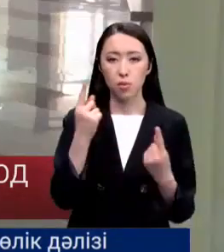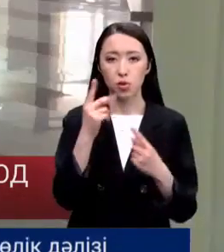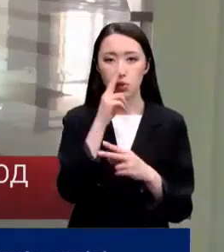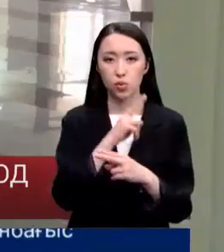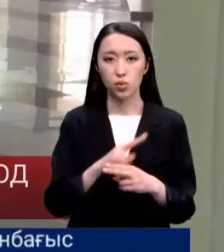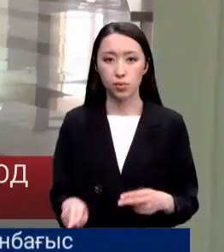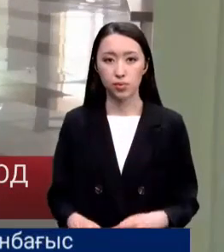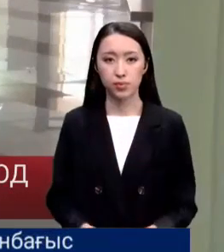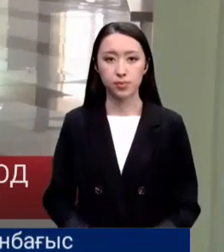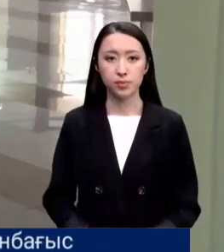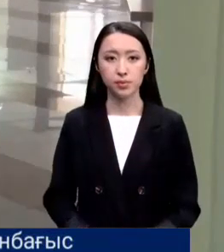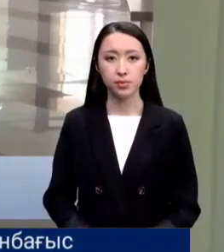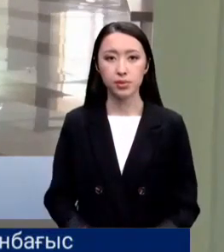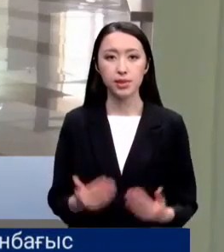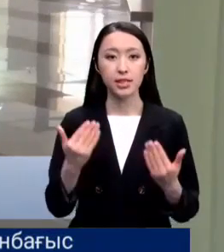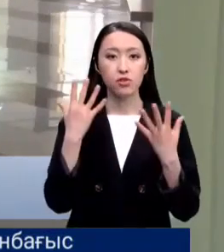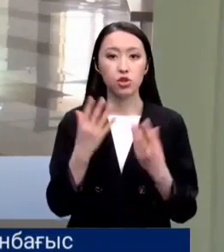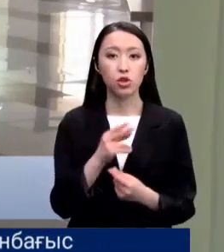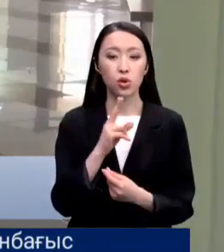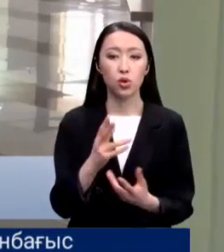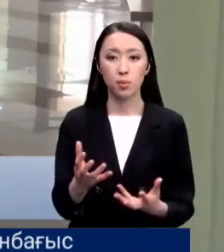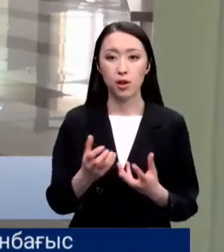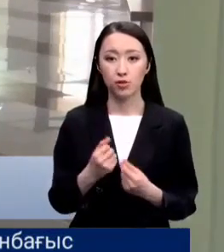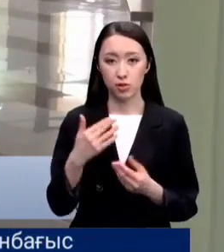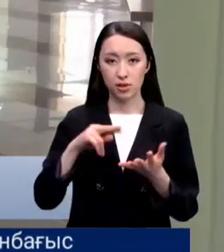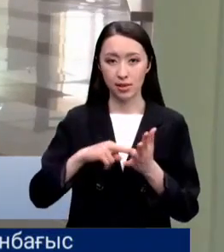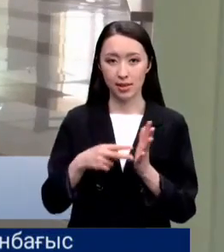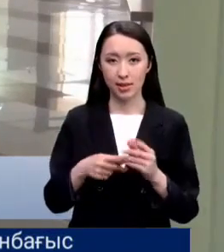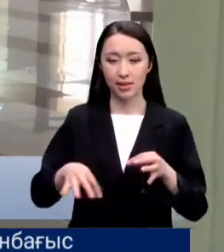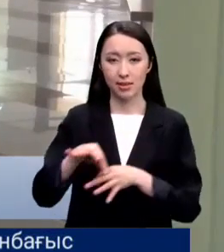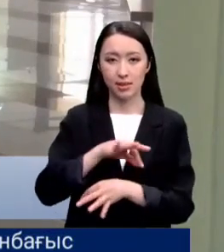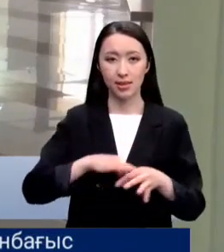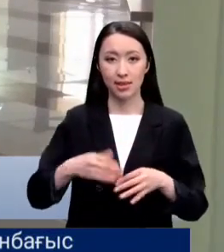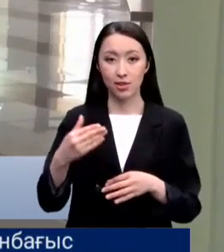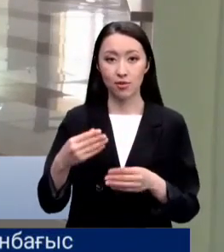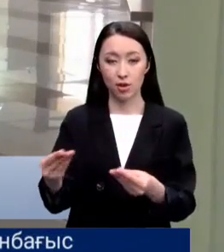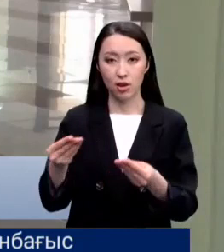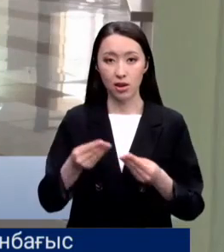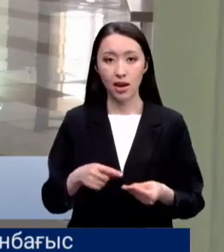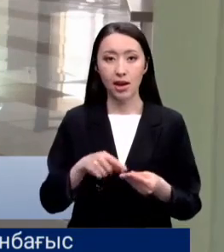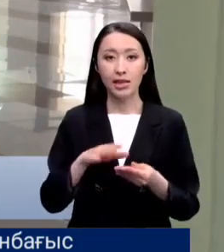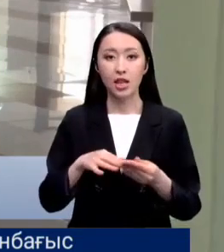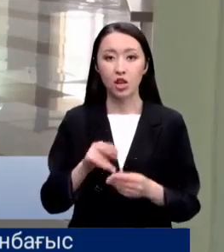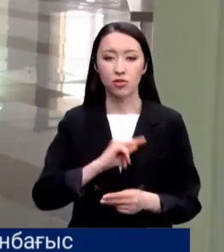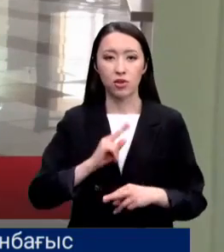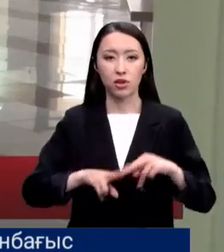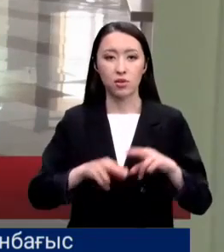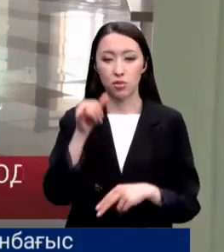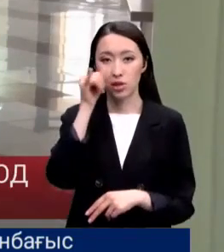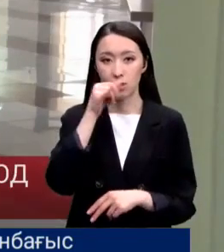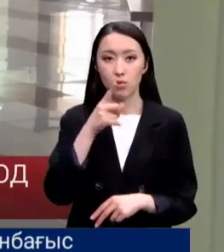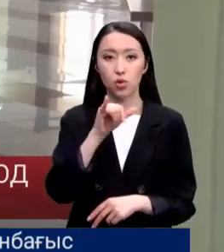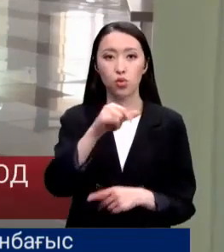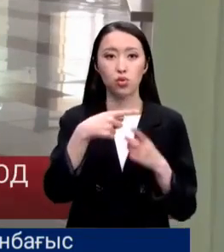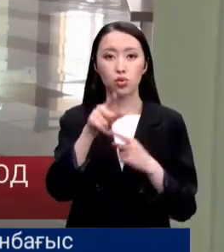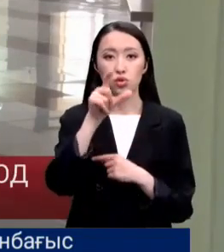На сегодняшний день у тех, кто получил по эскизному проекту, вот земельный участок, он не может на нем проводить свои работы, потому что у другого